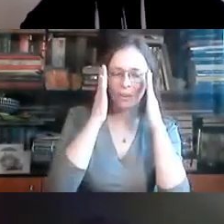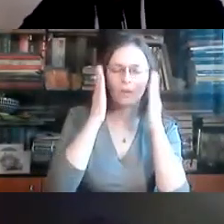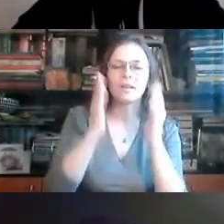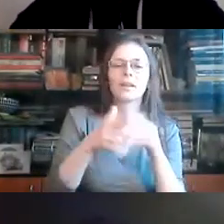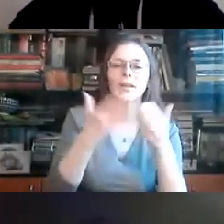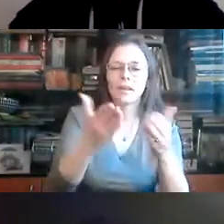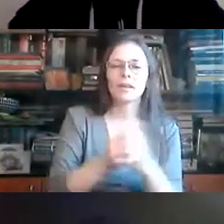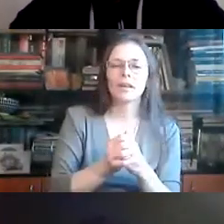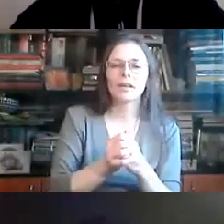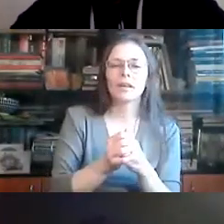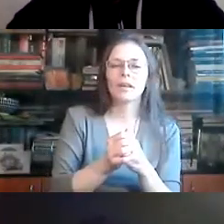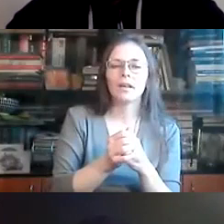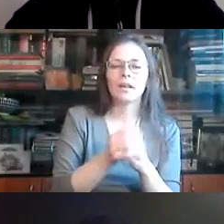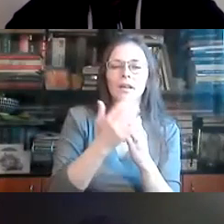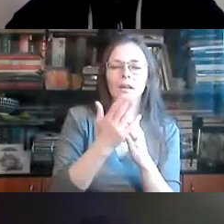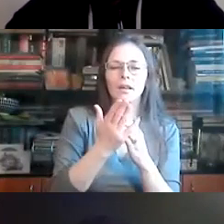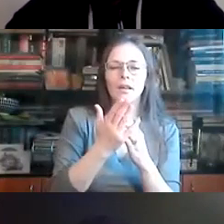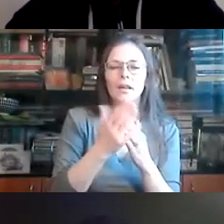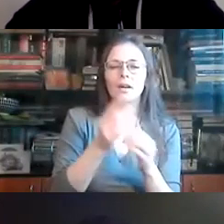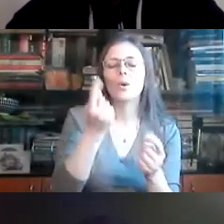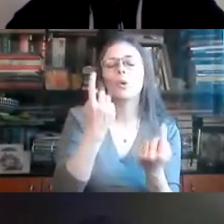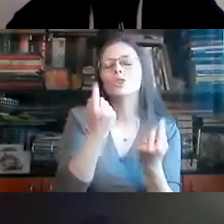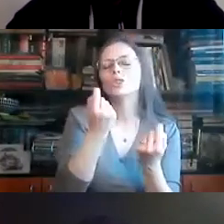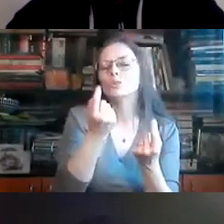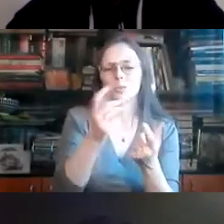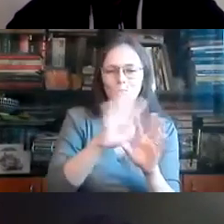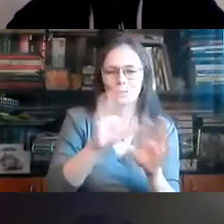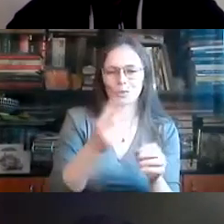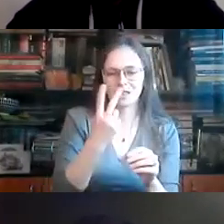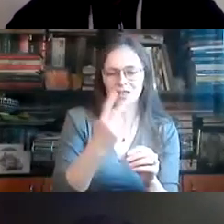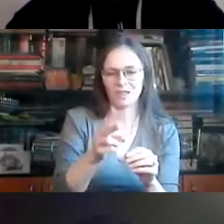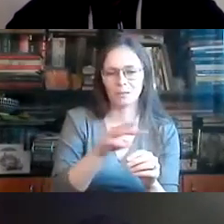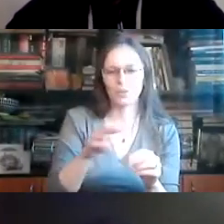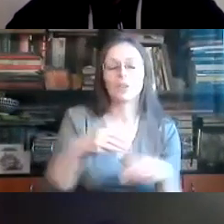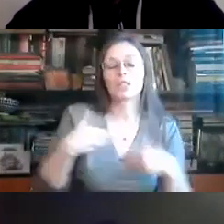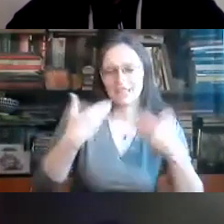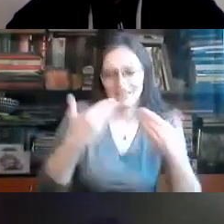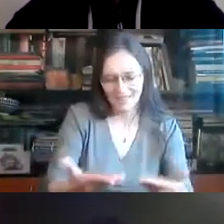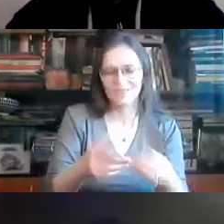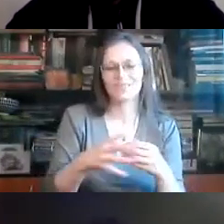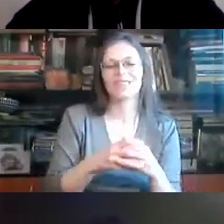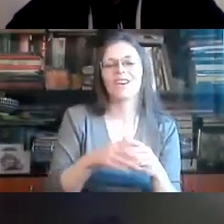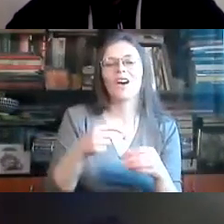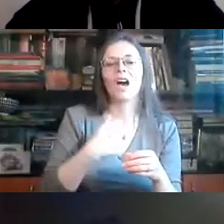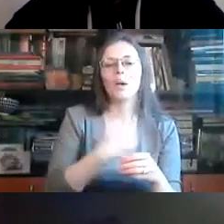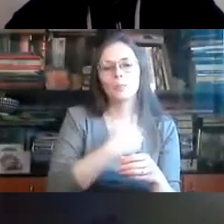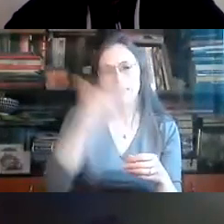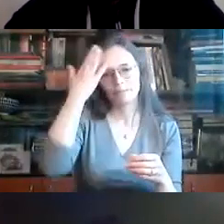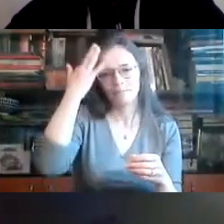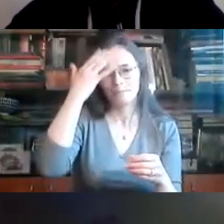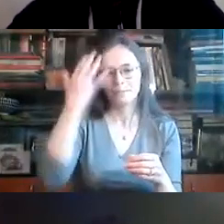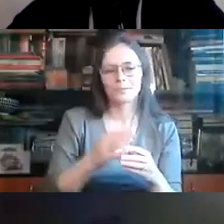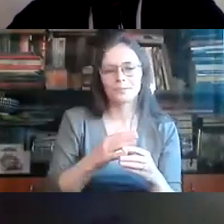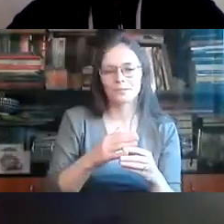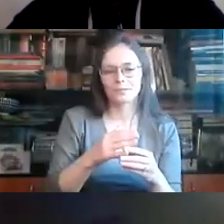времени нет, тогда я буквально, ну, мне кажется, всем здравствуйте. Мне кажется, что мы зря спорим о